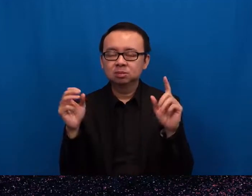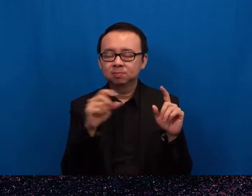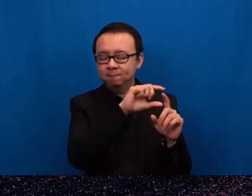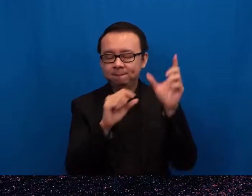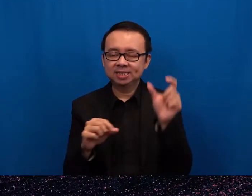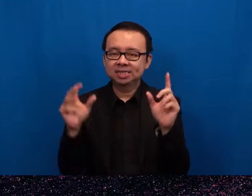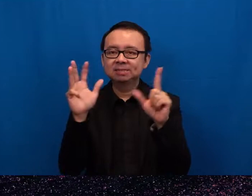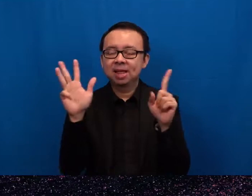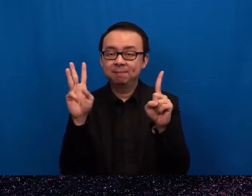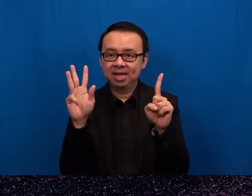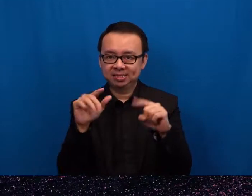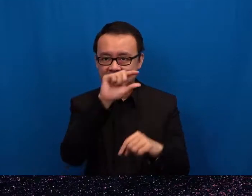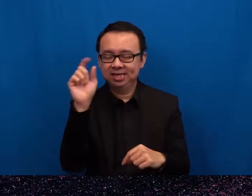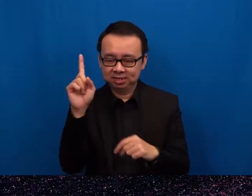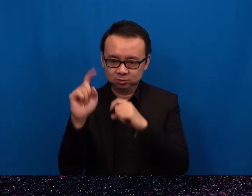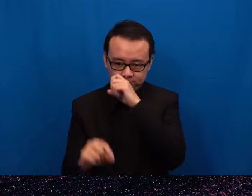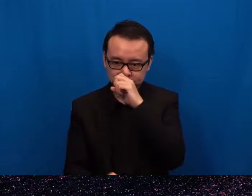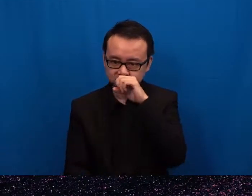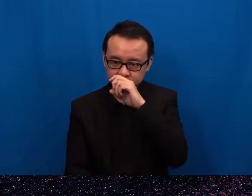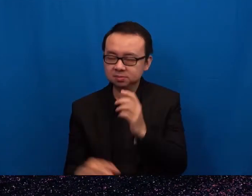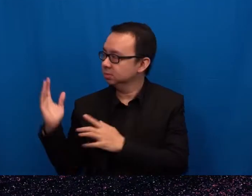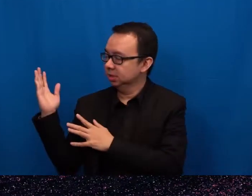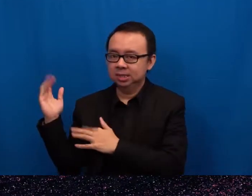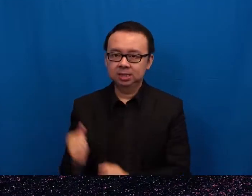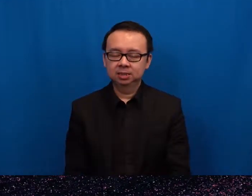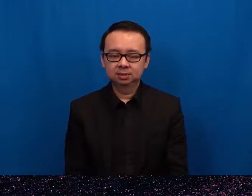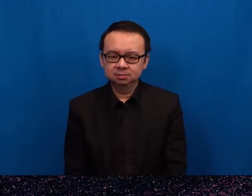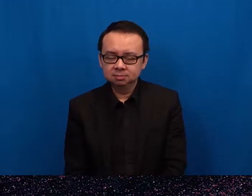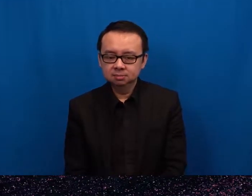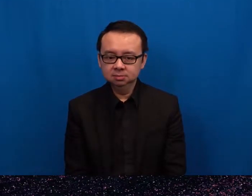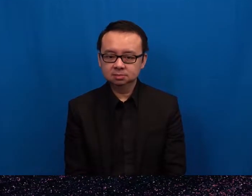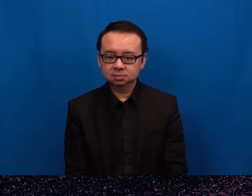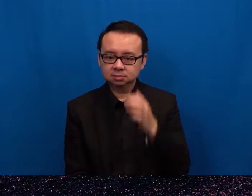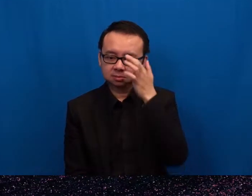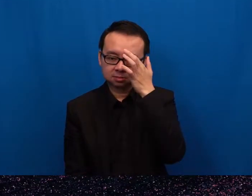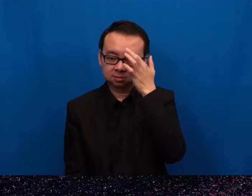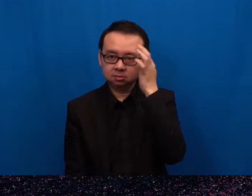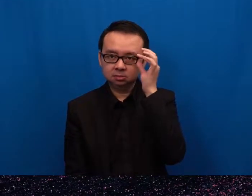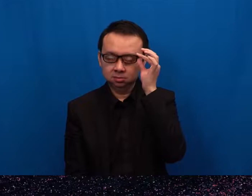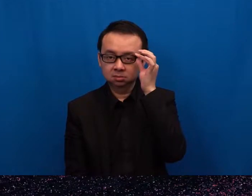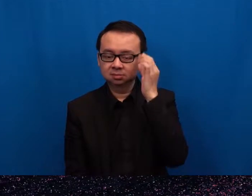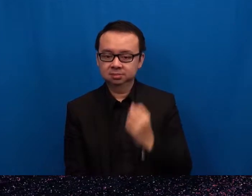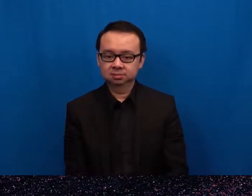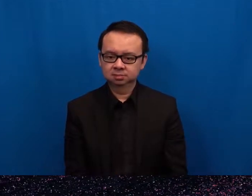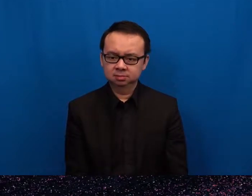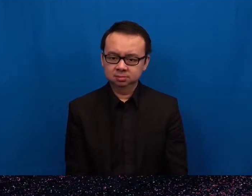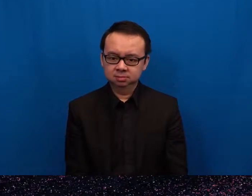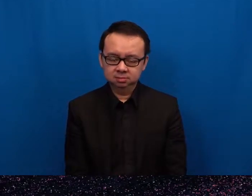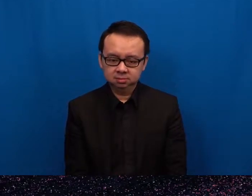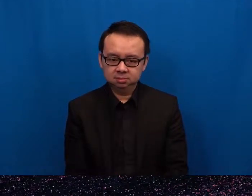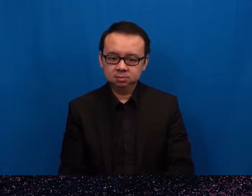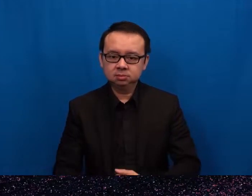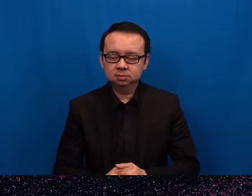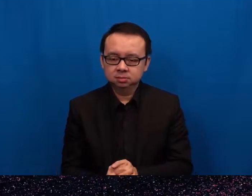Paulus di Efesus. Ya, Paulus di Efesus. Ketika Apolos masih di